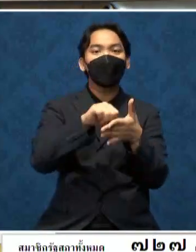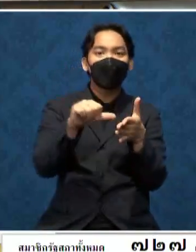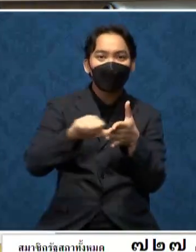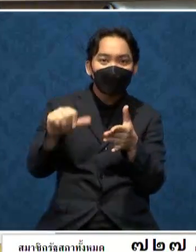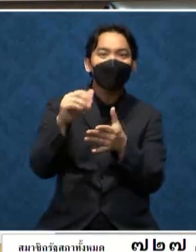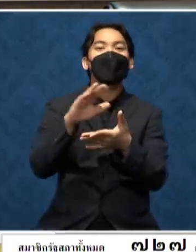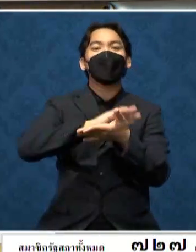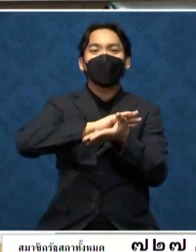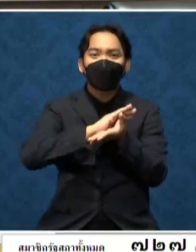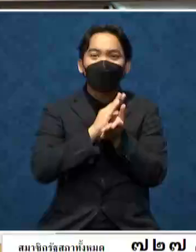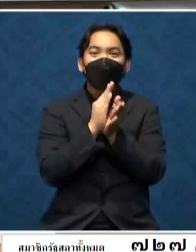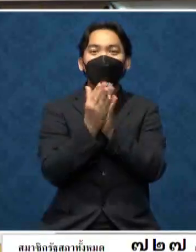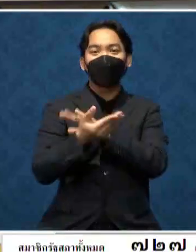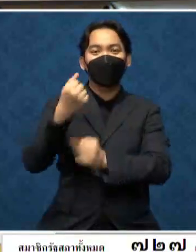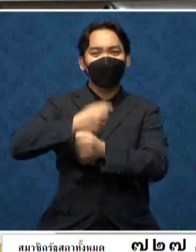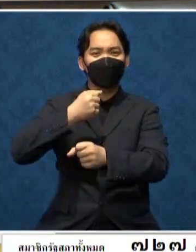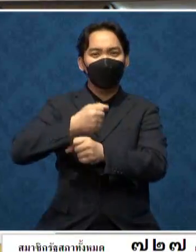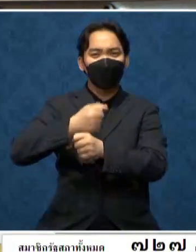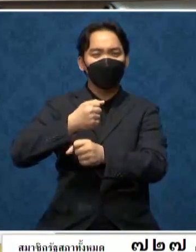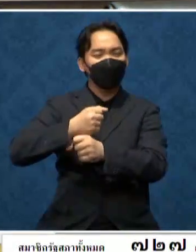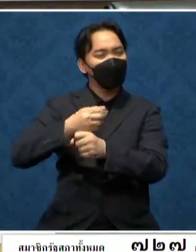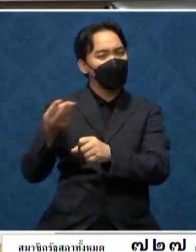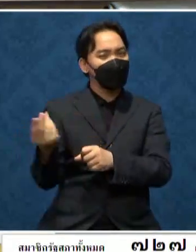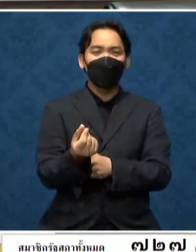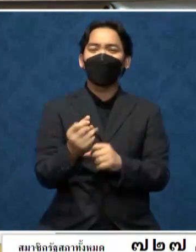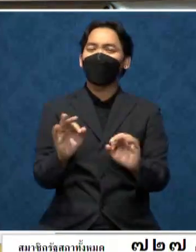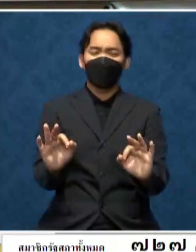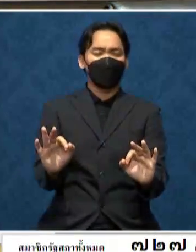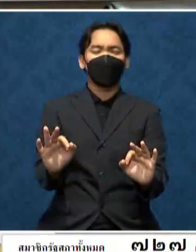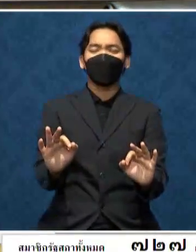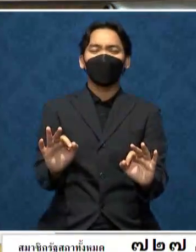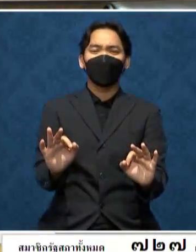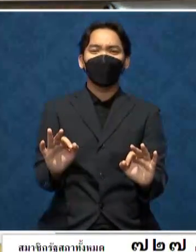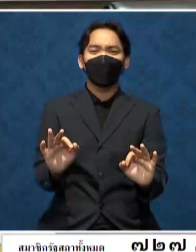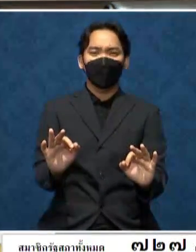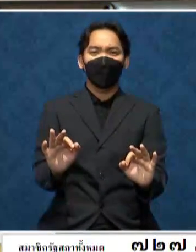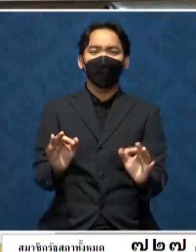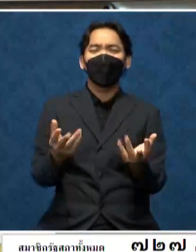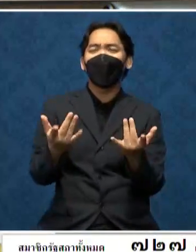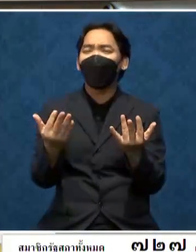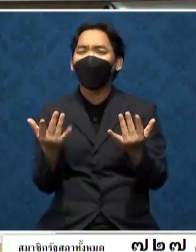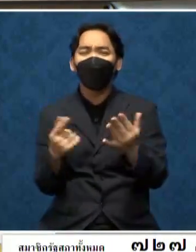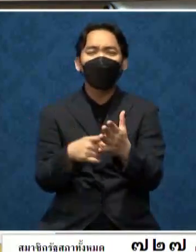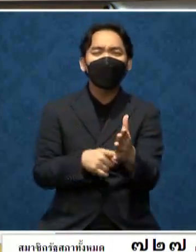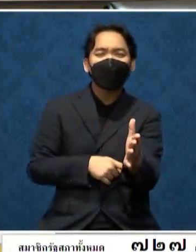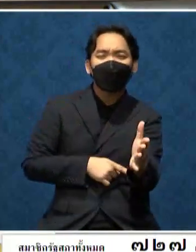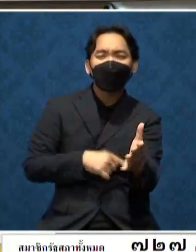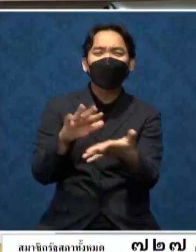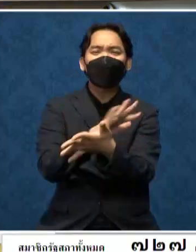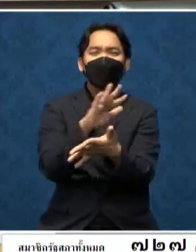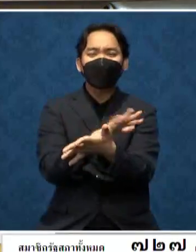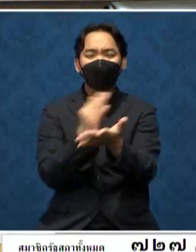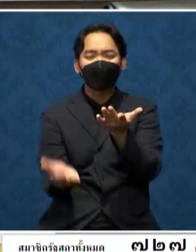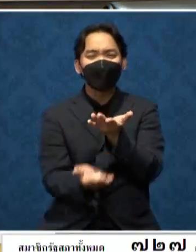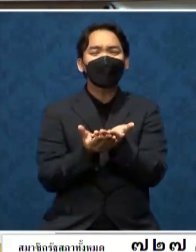มีกระบวนการนั้นให้แล้วเสร็จเขียนโดยเร็วแล้วไม่ล่าช้านะท่านทราบอยู่แล้วนะครับเพราะฉะนั้น